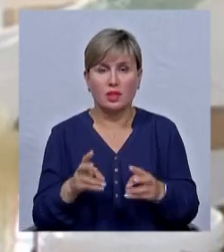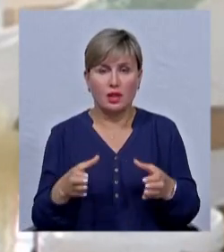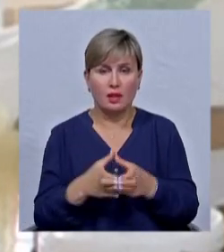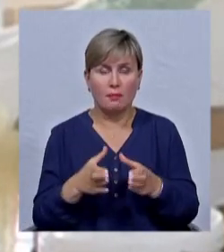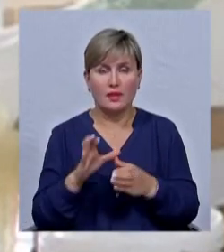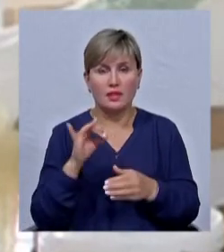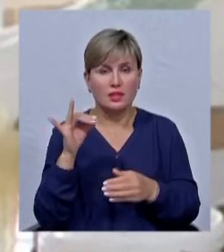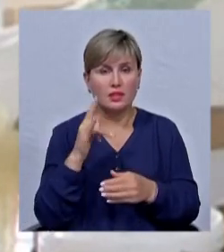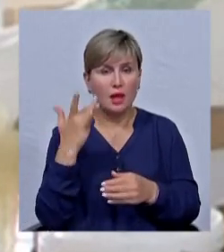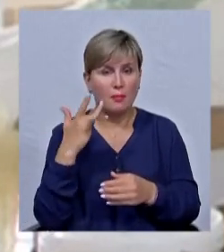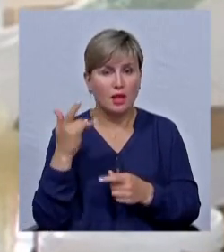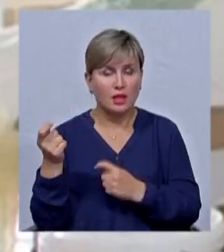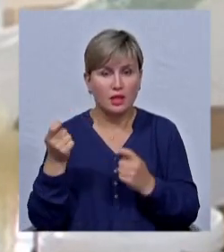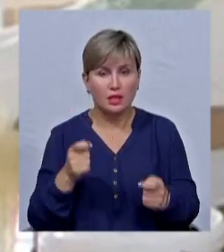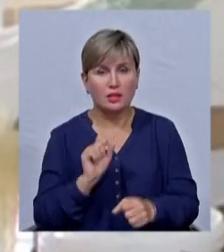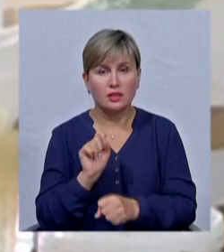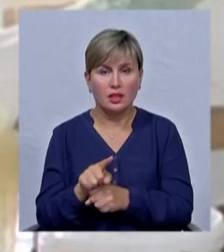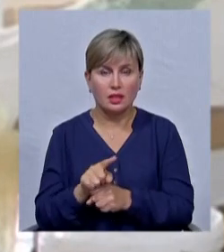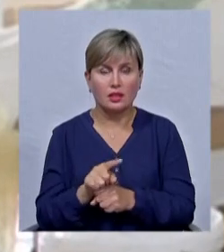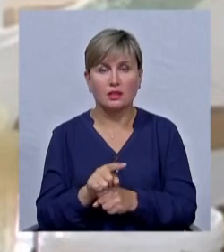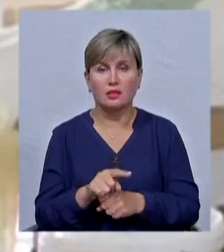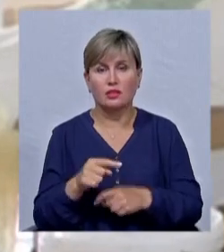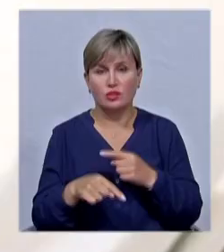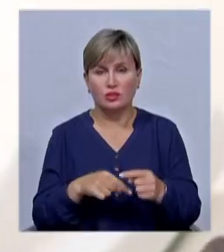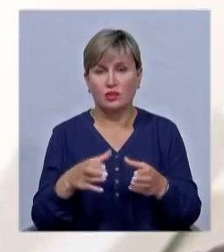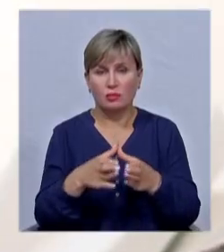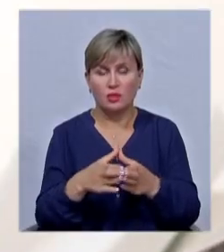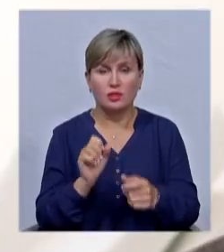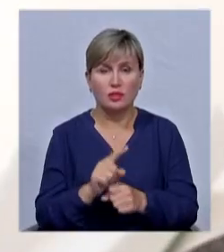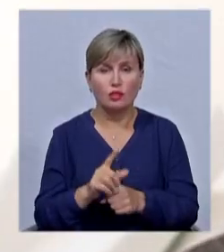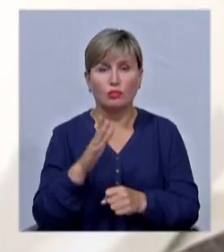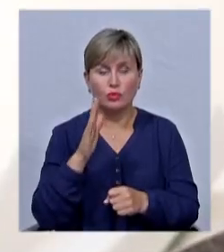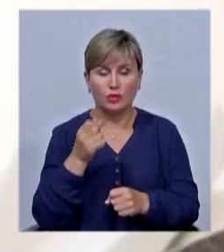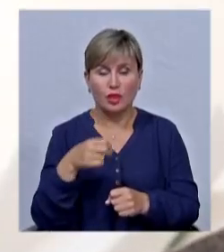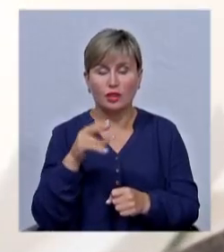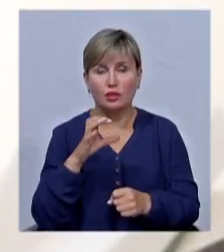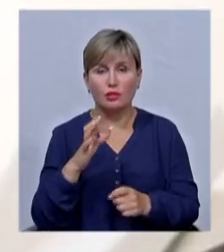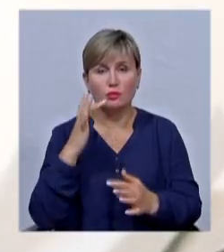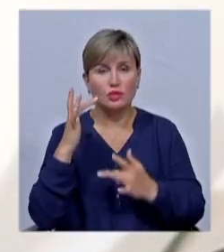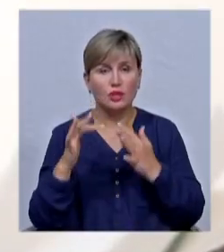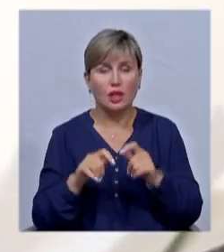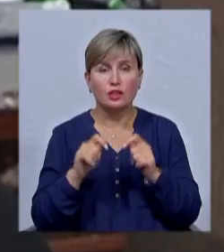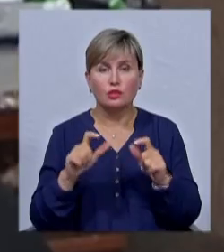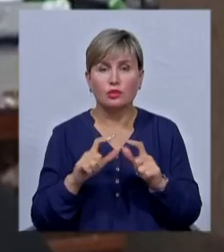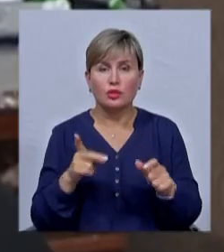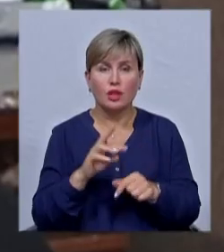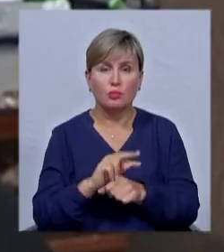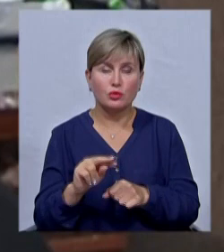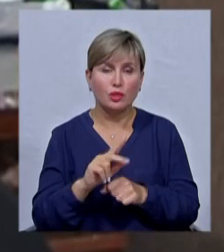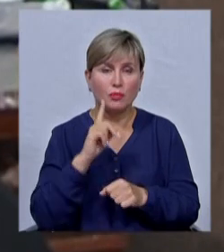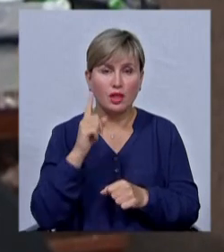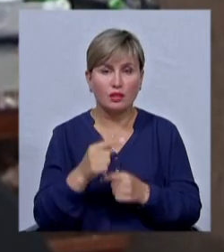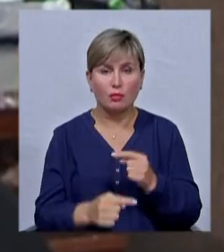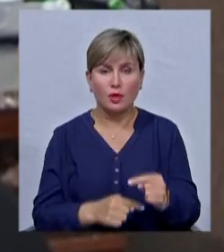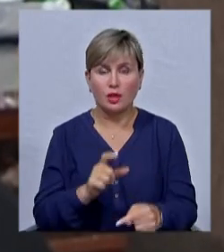с америки заказывать через дистрибьютор заказывает будущем мои духи см и гамбитов мечтает открыть школу для обучения молодого